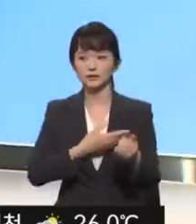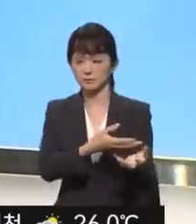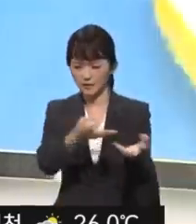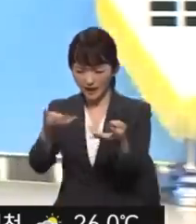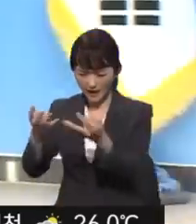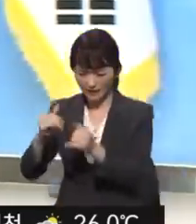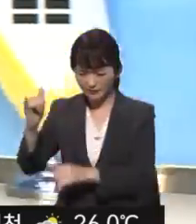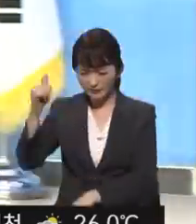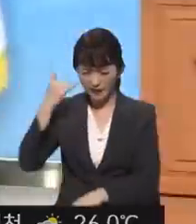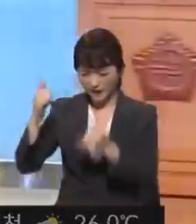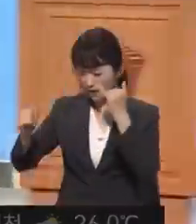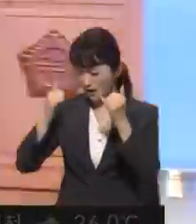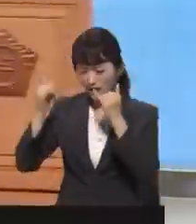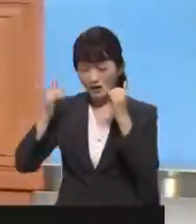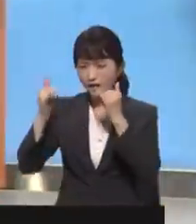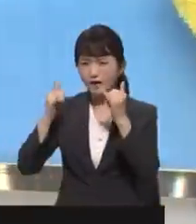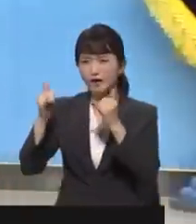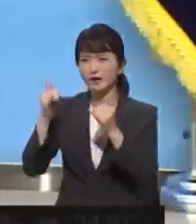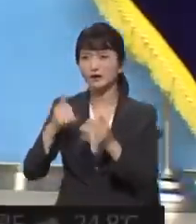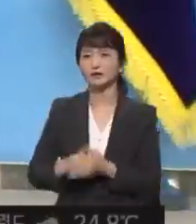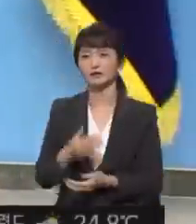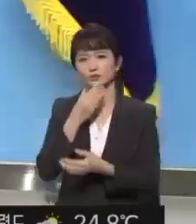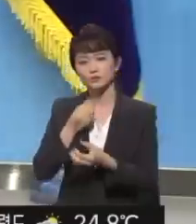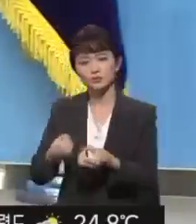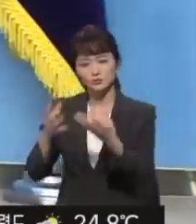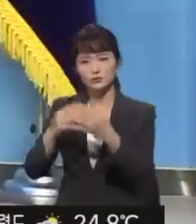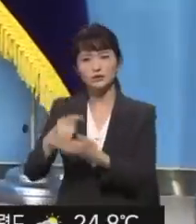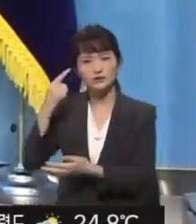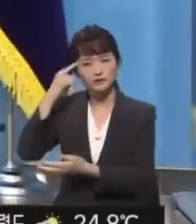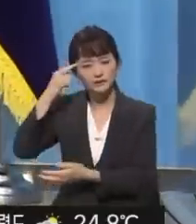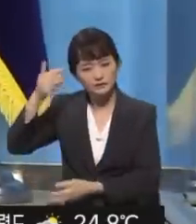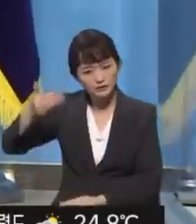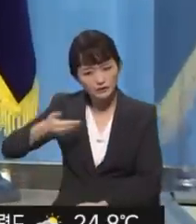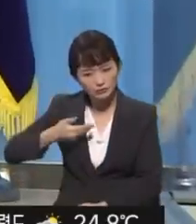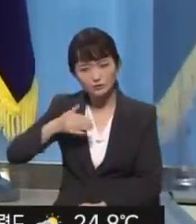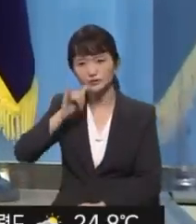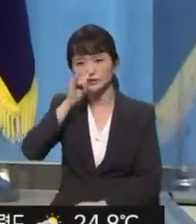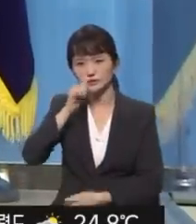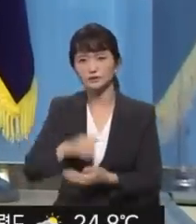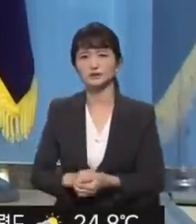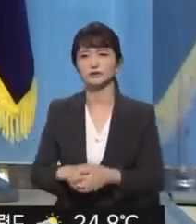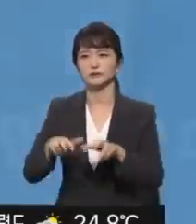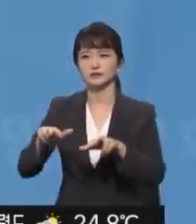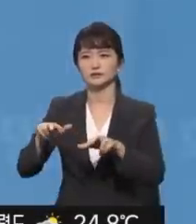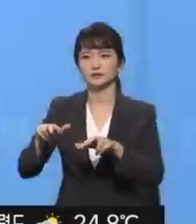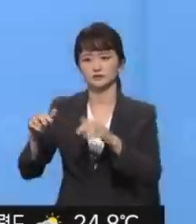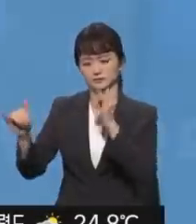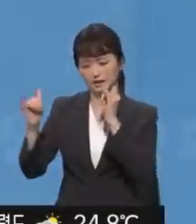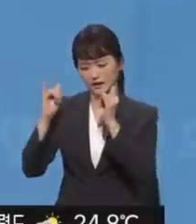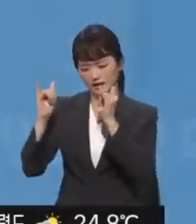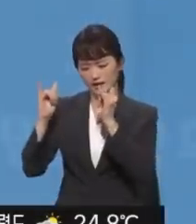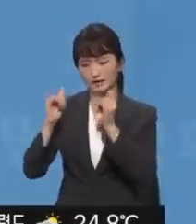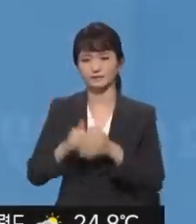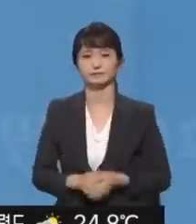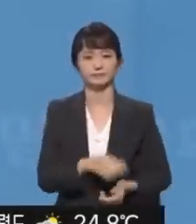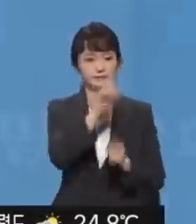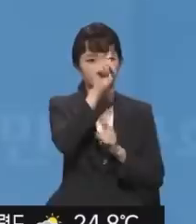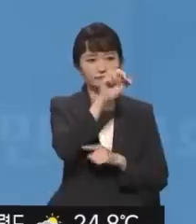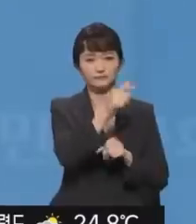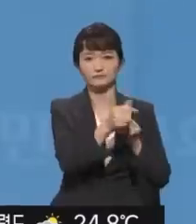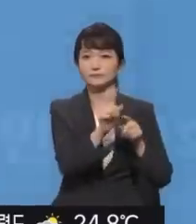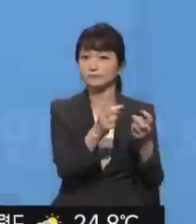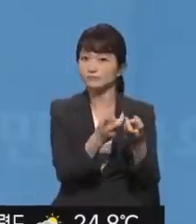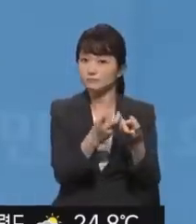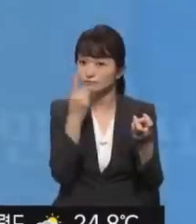분들이 전할 주고 개정이 너 그렇죠 라 연락 축하 연락과 분이 연락이 너무 많아서 4 좀 전화기를 들 수 없는 상황입니다 e 속 전 대표는 어떻게